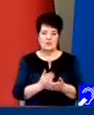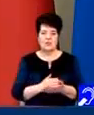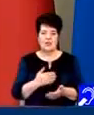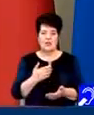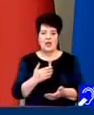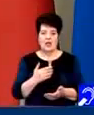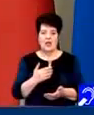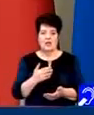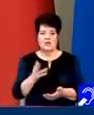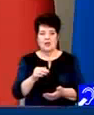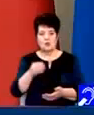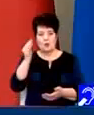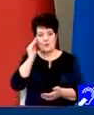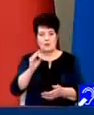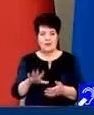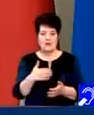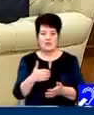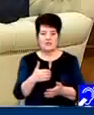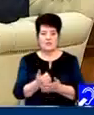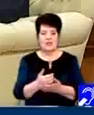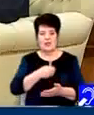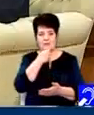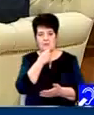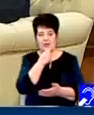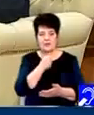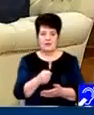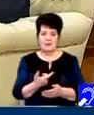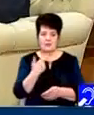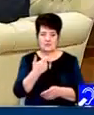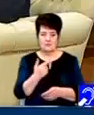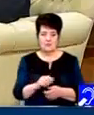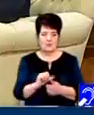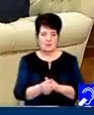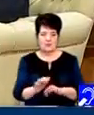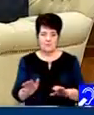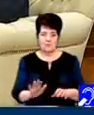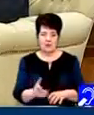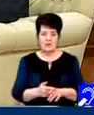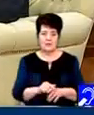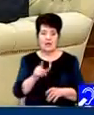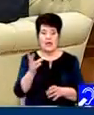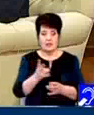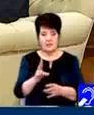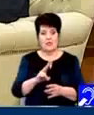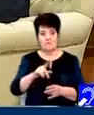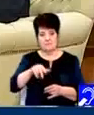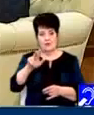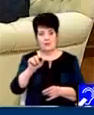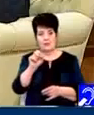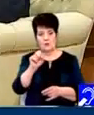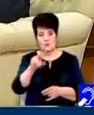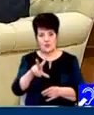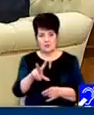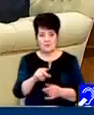și opinia generației mai înaintate. Evident, eu mi-aș dori să fie schimbat articolul 13 din Constituție, dar nici nu